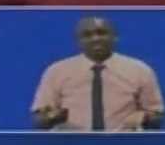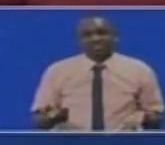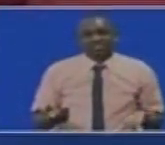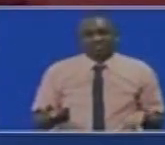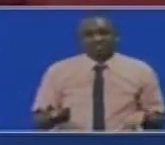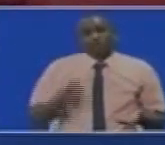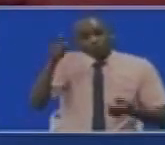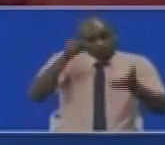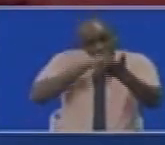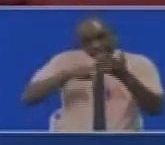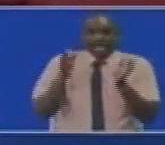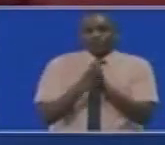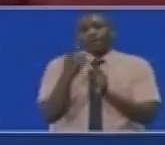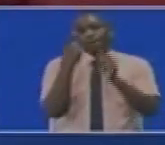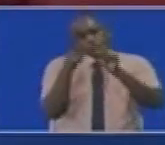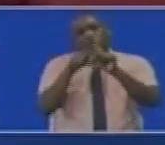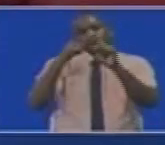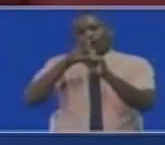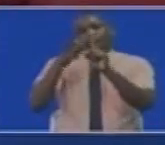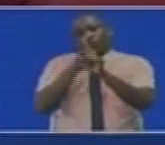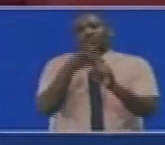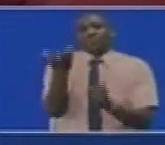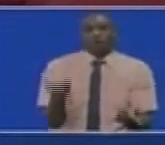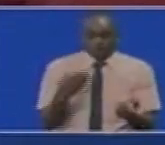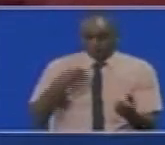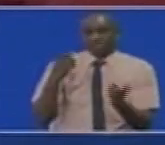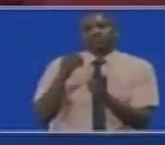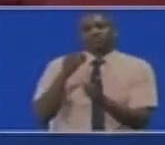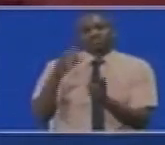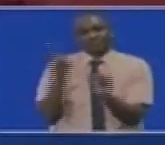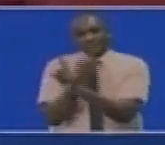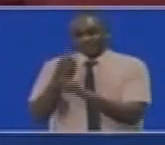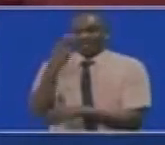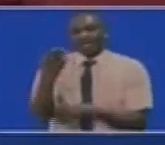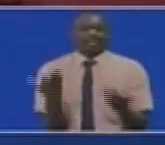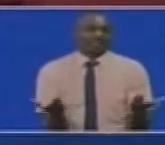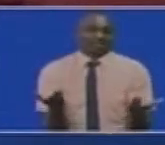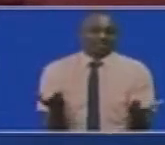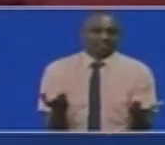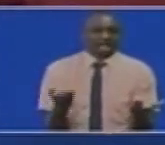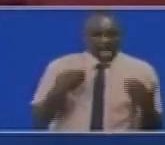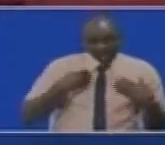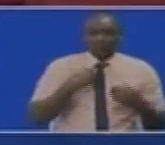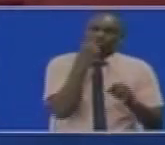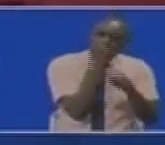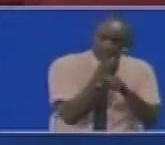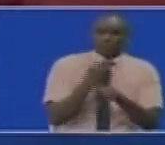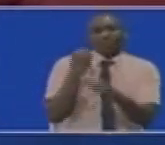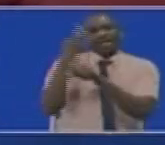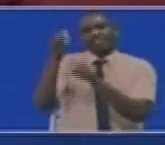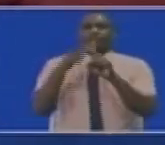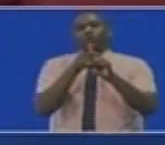You multiply that by bullets for either a Cessna or a Browning or other forms of pistol that carry between 12 to 13